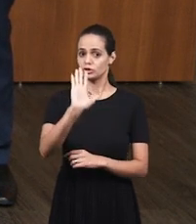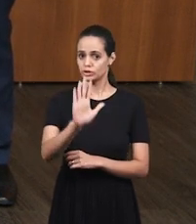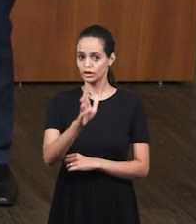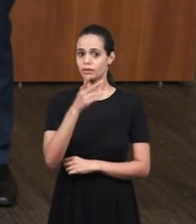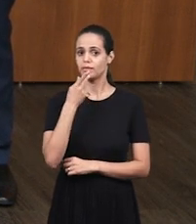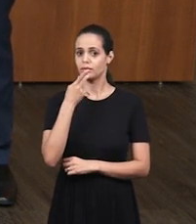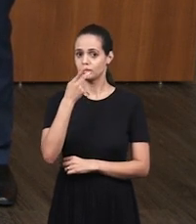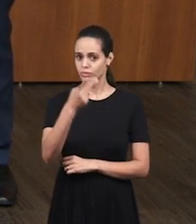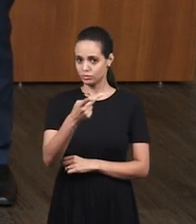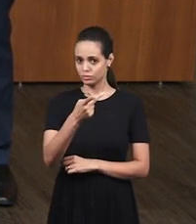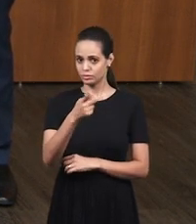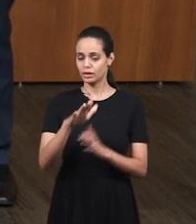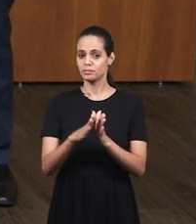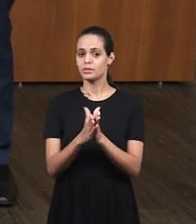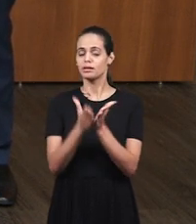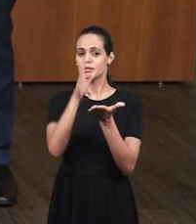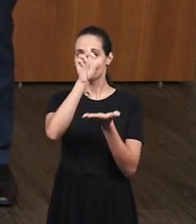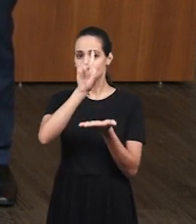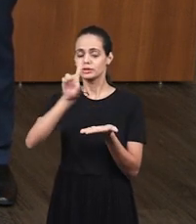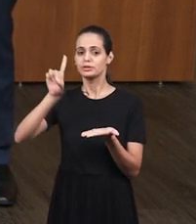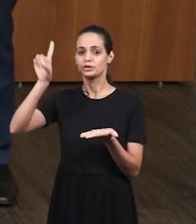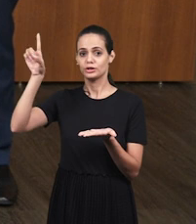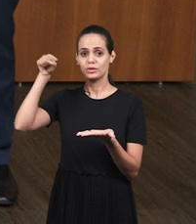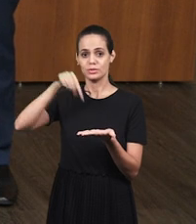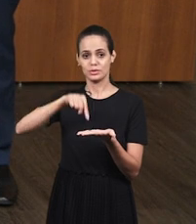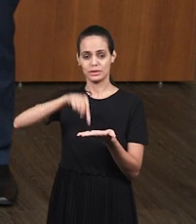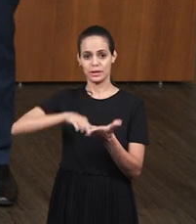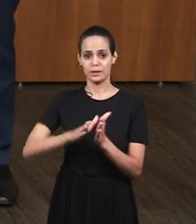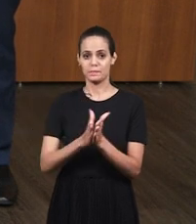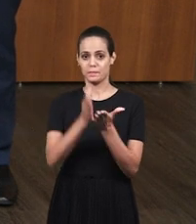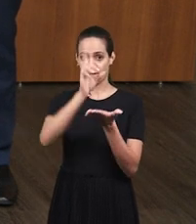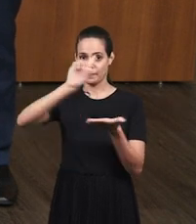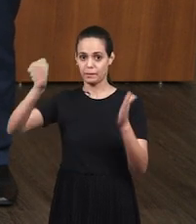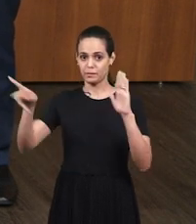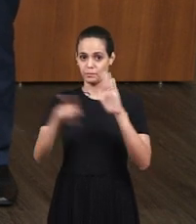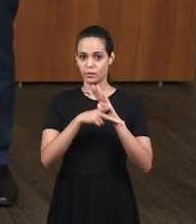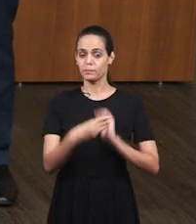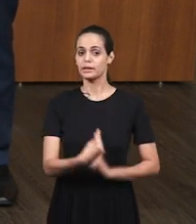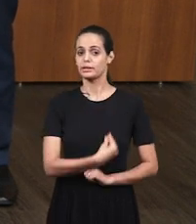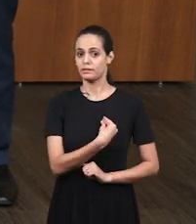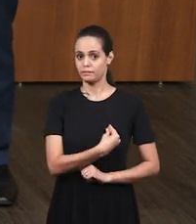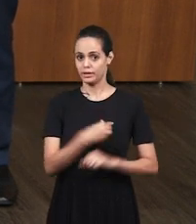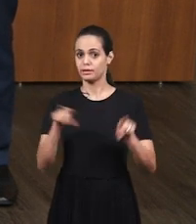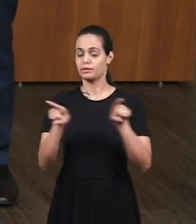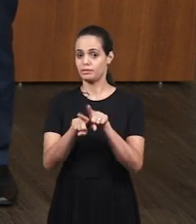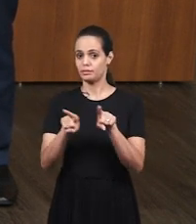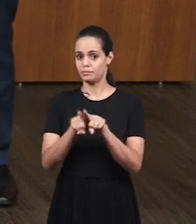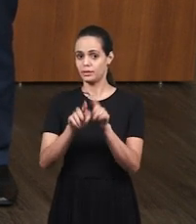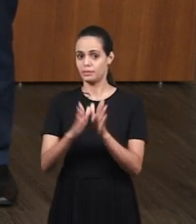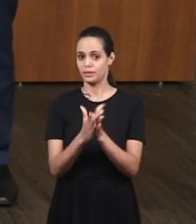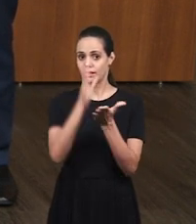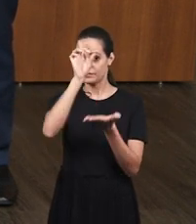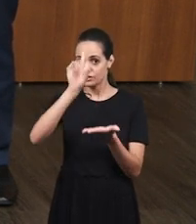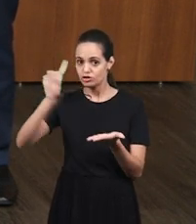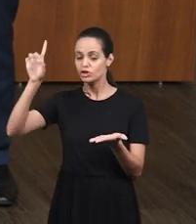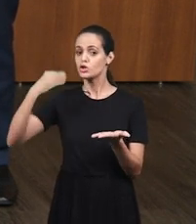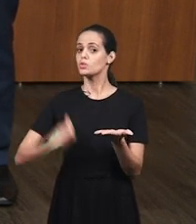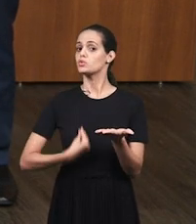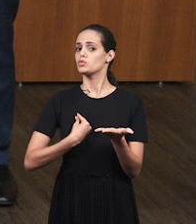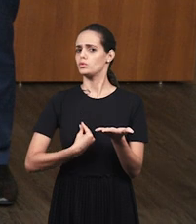Как уже было сказано, Библия – это слово жизни, и оно живое слово.